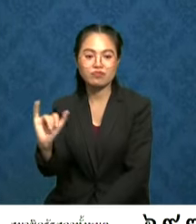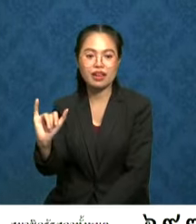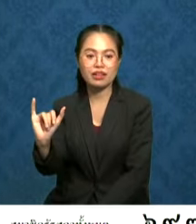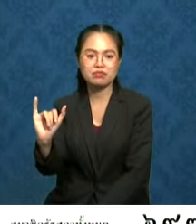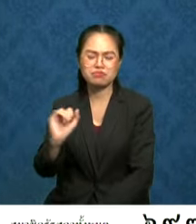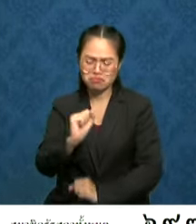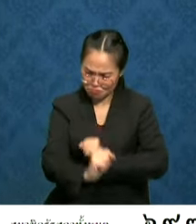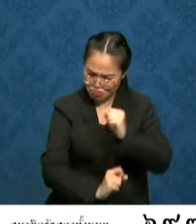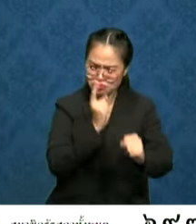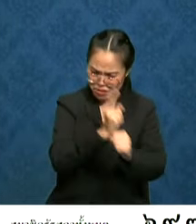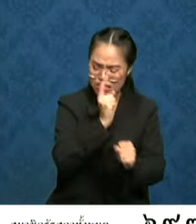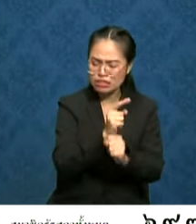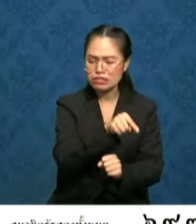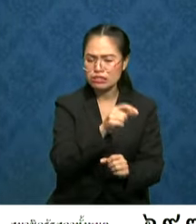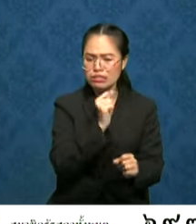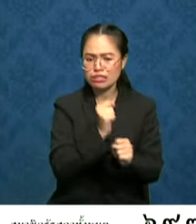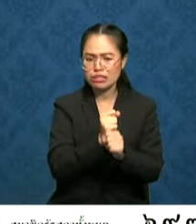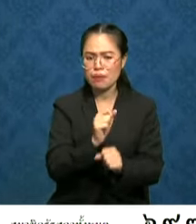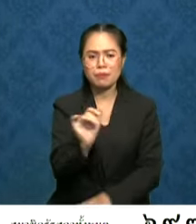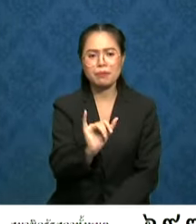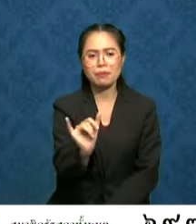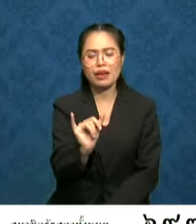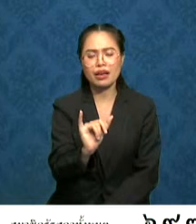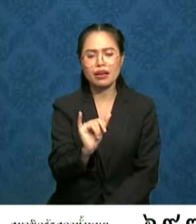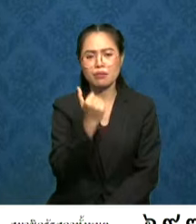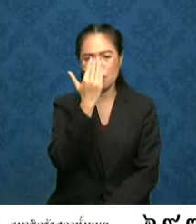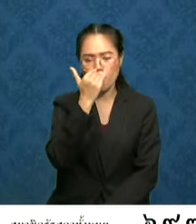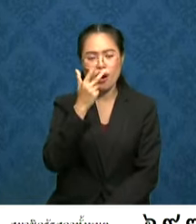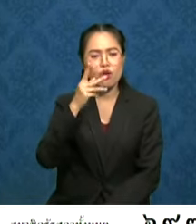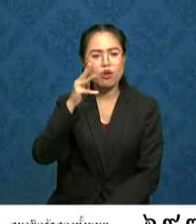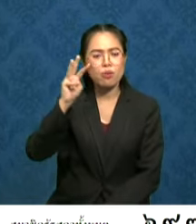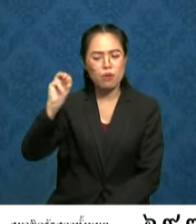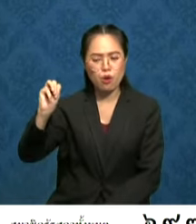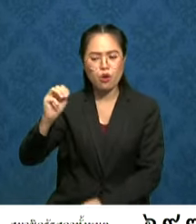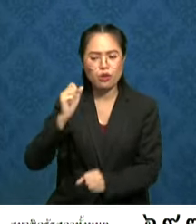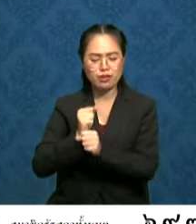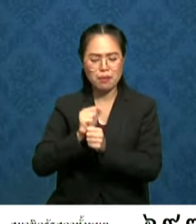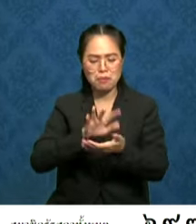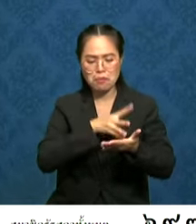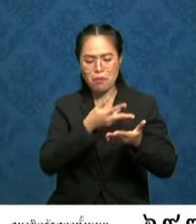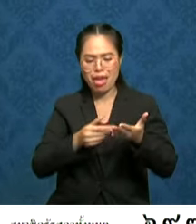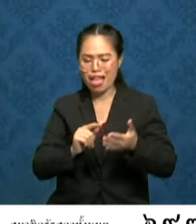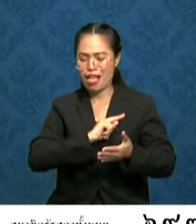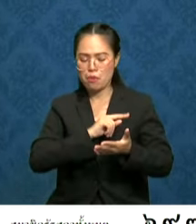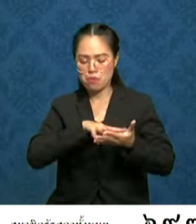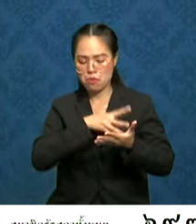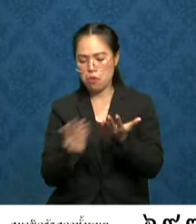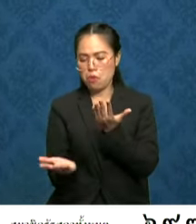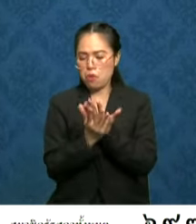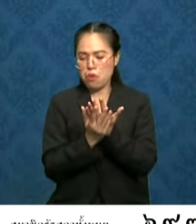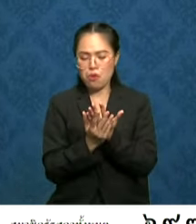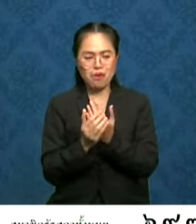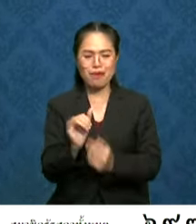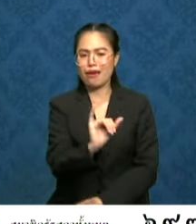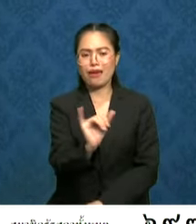าไป1ปีเต็มๆแล้วที่ช้าก็เพราะว่าครม.ยังทำร่างของตัวเองไม่เสร็จก็เลยดึง